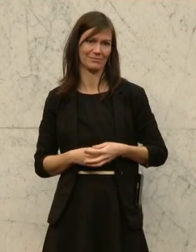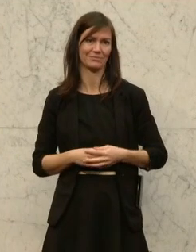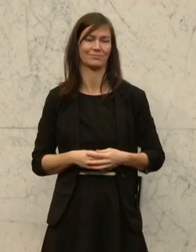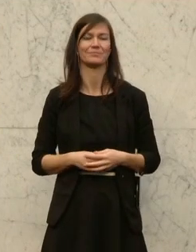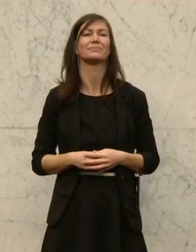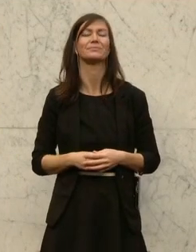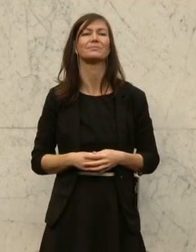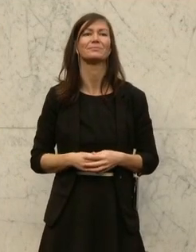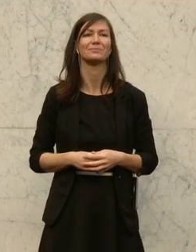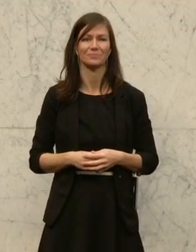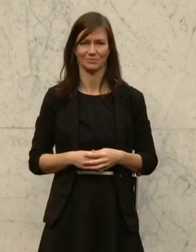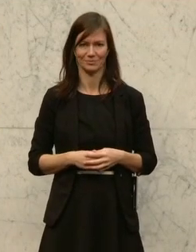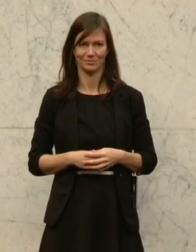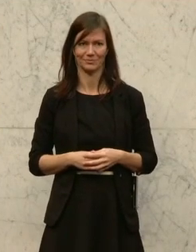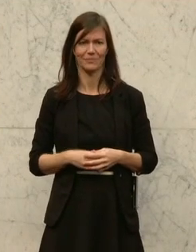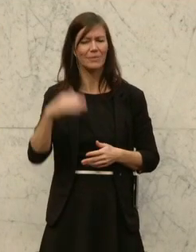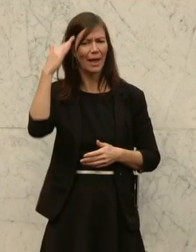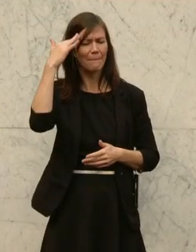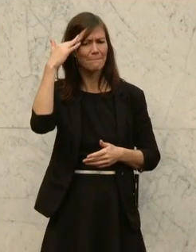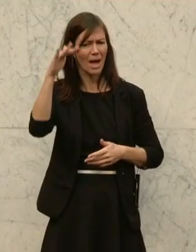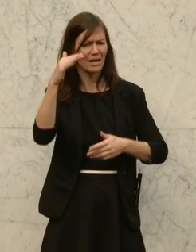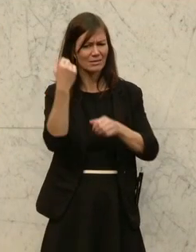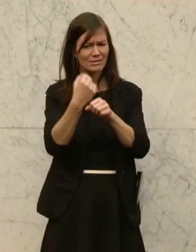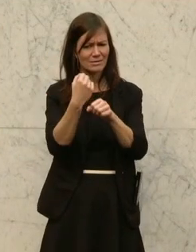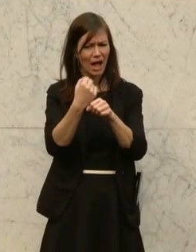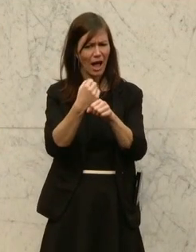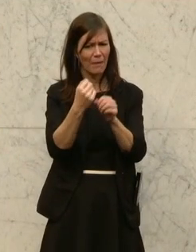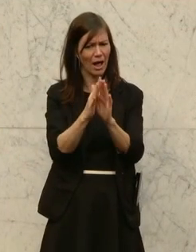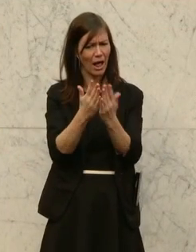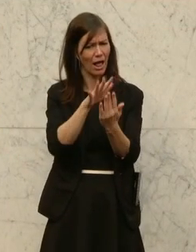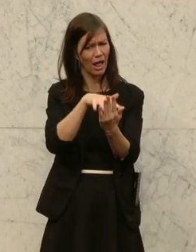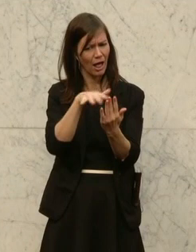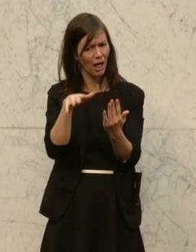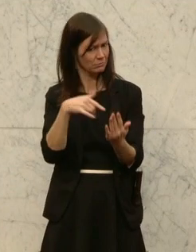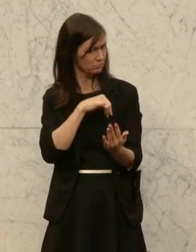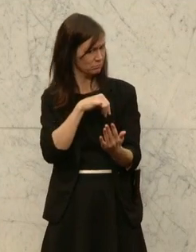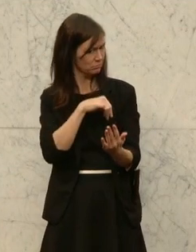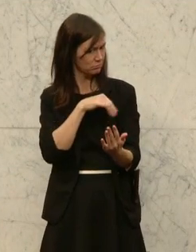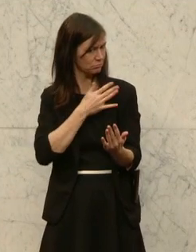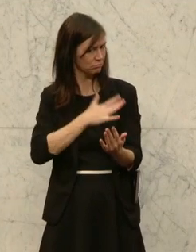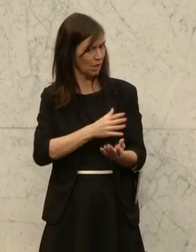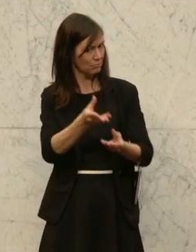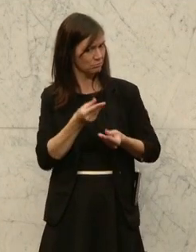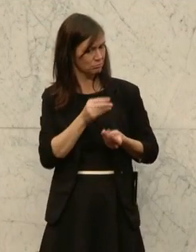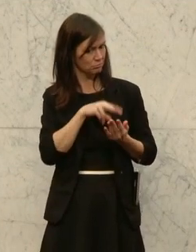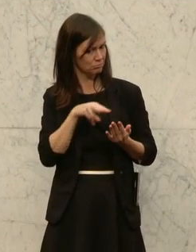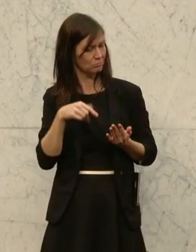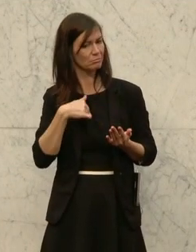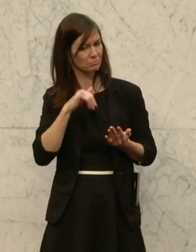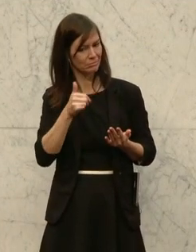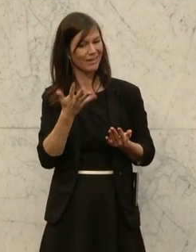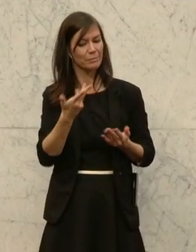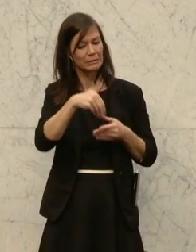Naja, also diese Masterarbeit, die Sie angesprochen haben, die würde mich selber sehr interessieren. Die Frage ist, was dort dann jeweils ursächlich ist. Ist jemand